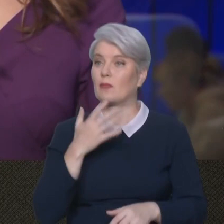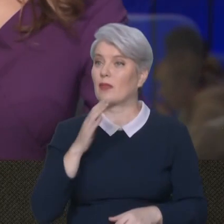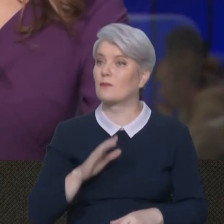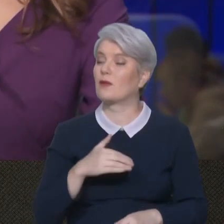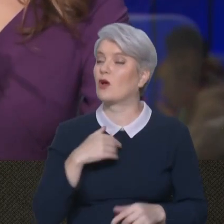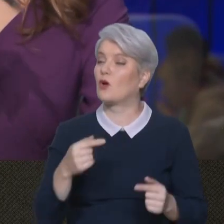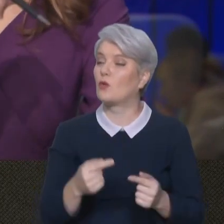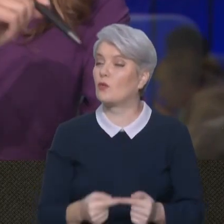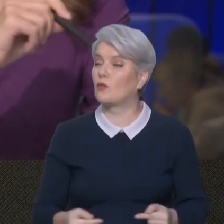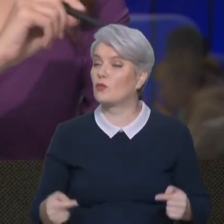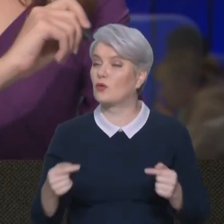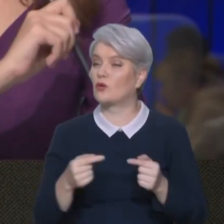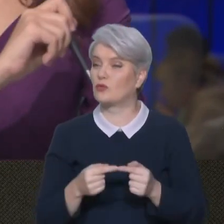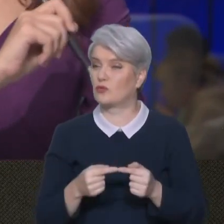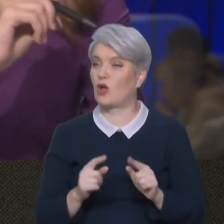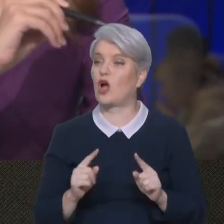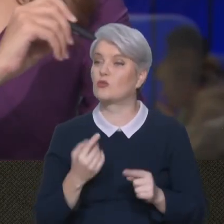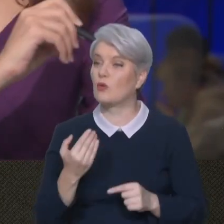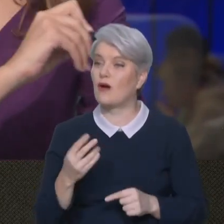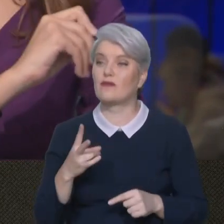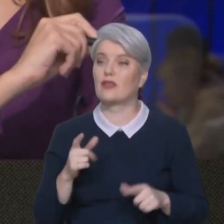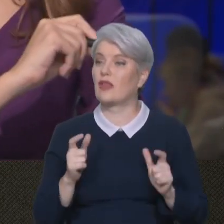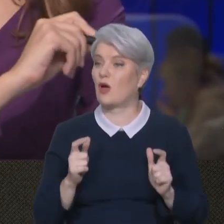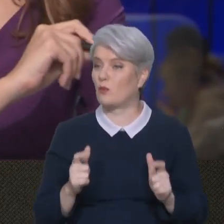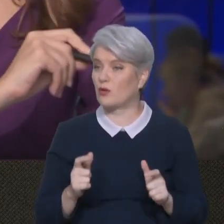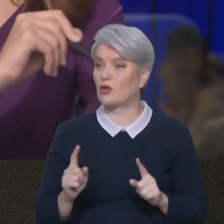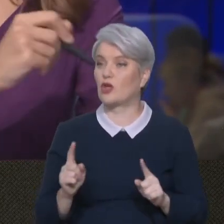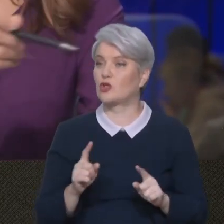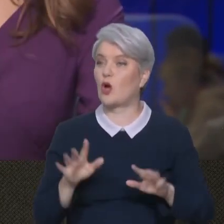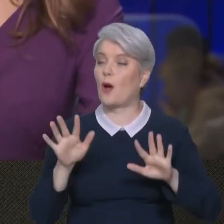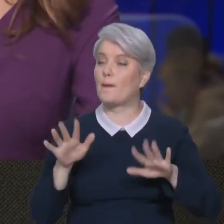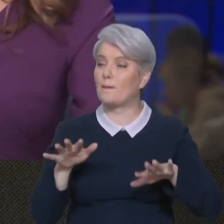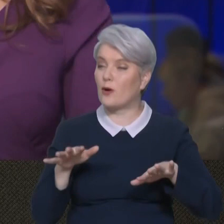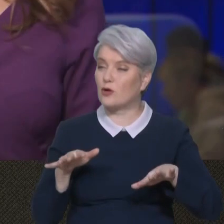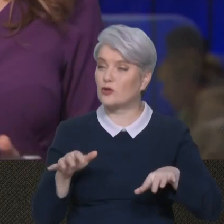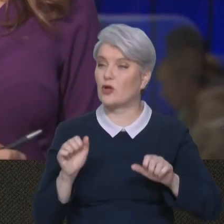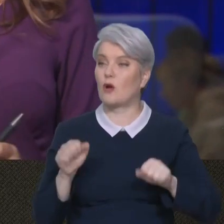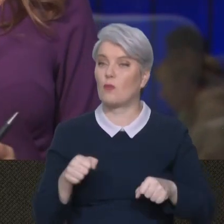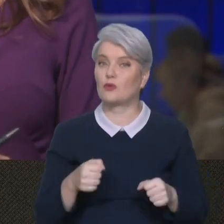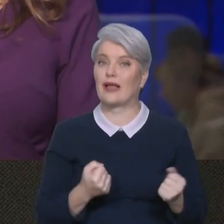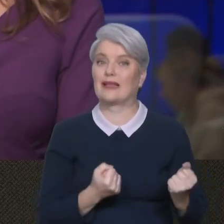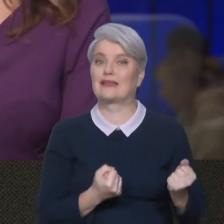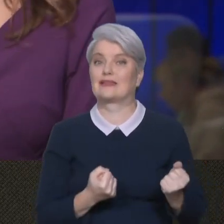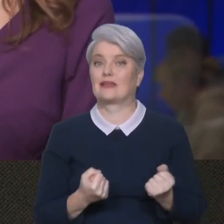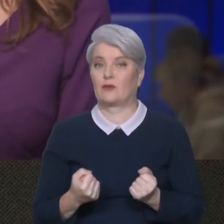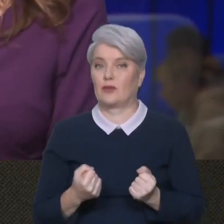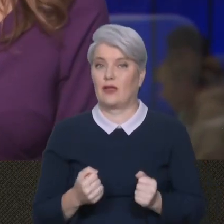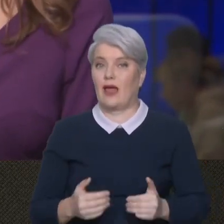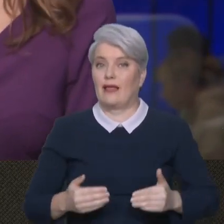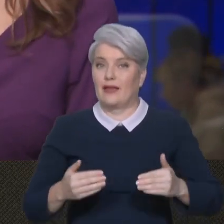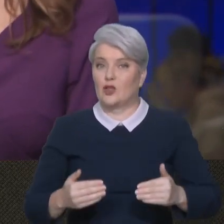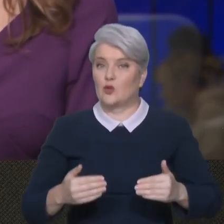все-таки я уточню, а чому ви от не поділяєте оцю думку, що погода може сповільнити чи вплинути на наступальні